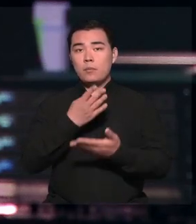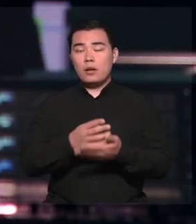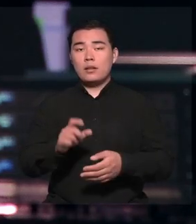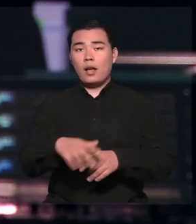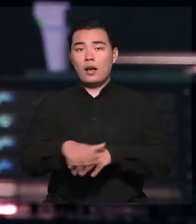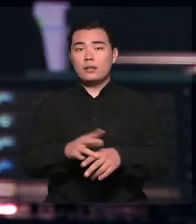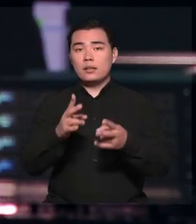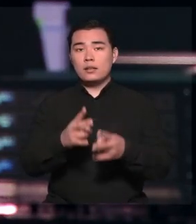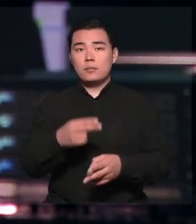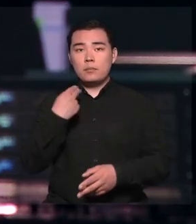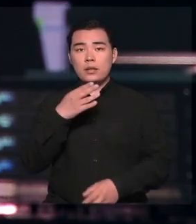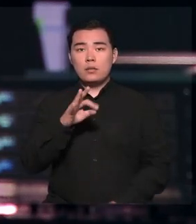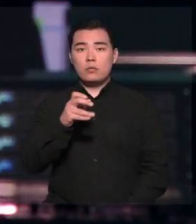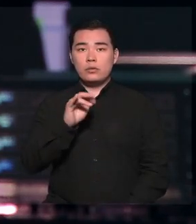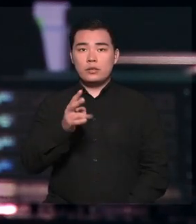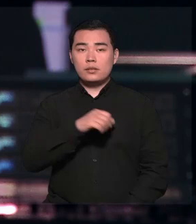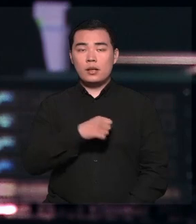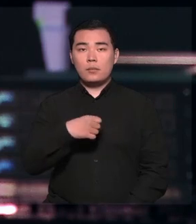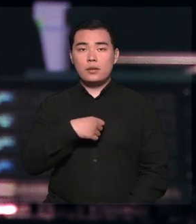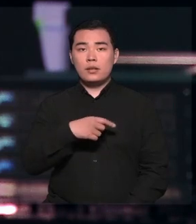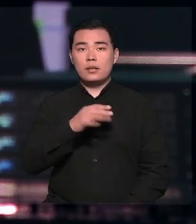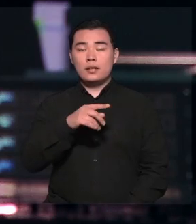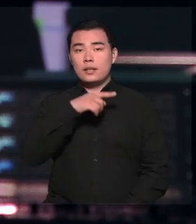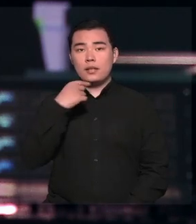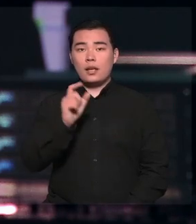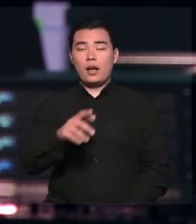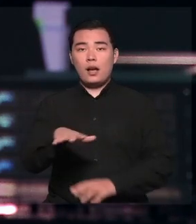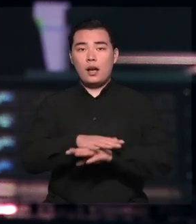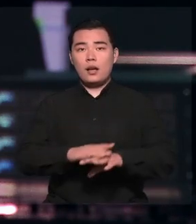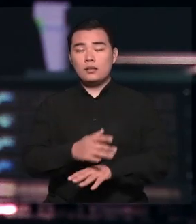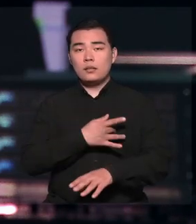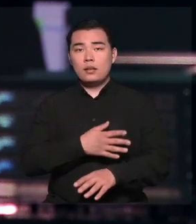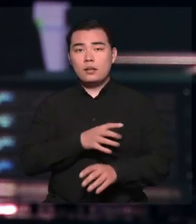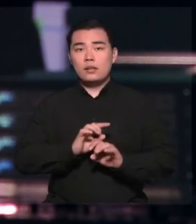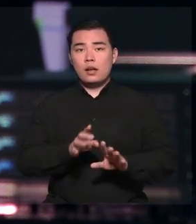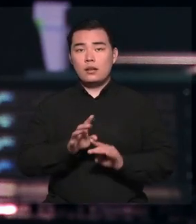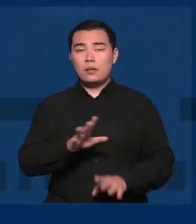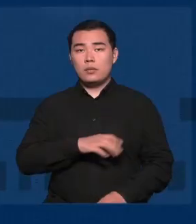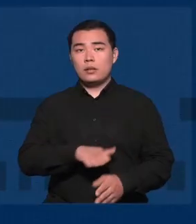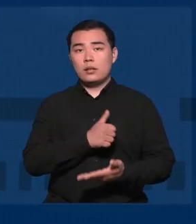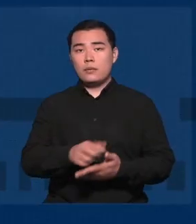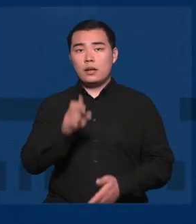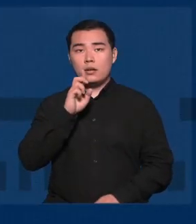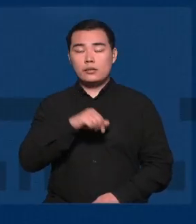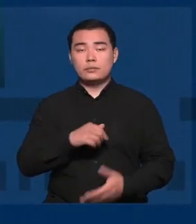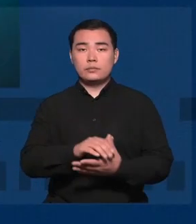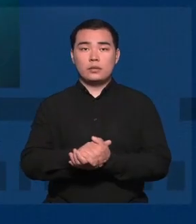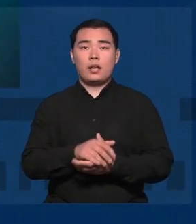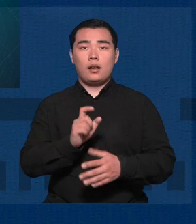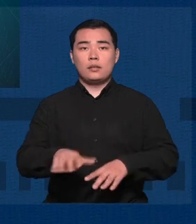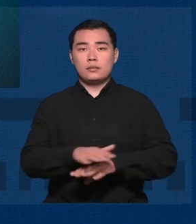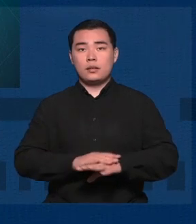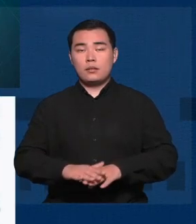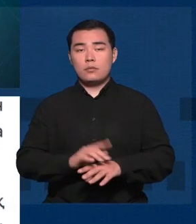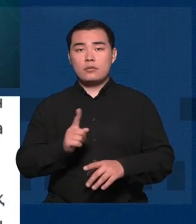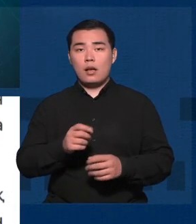табуына байланысты президент Владимир Путинге және Ресей халқына көңіл айтты. Мемлекет басшысы бейбіт тұрғындардың өмірін